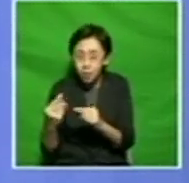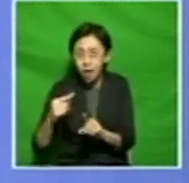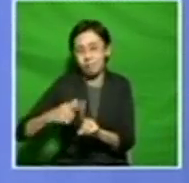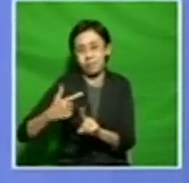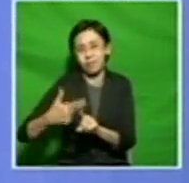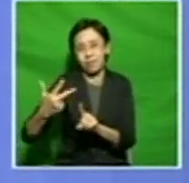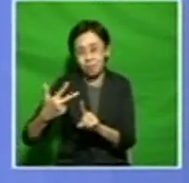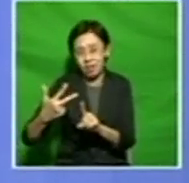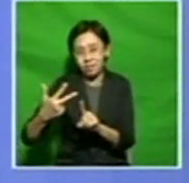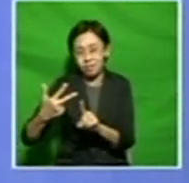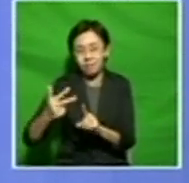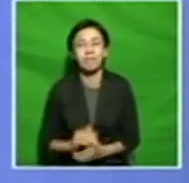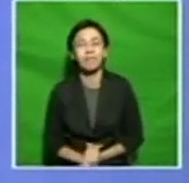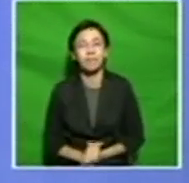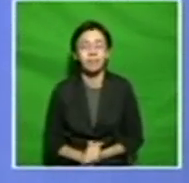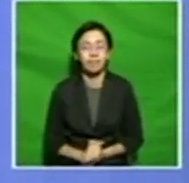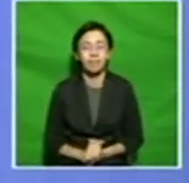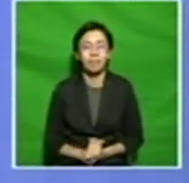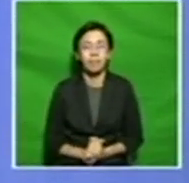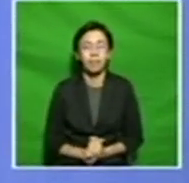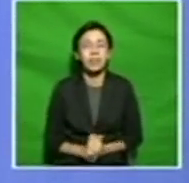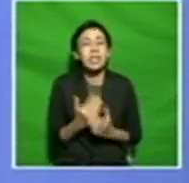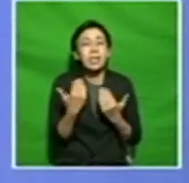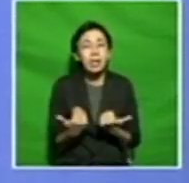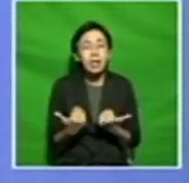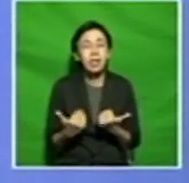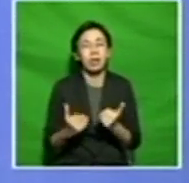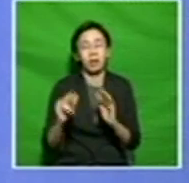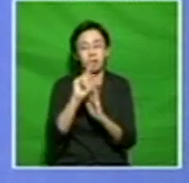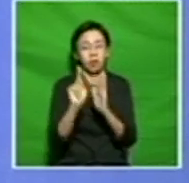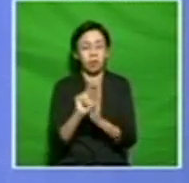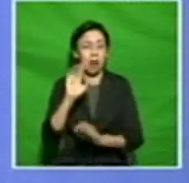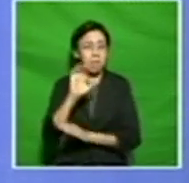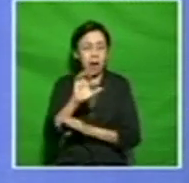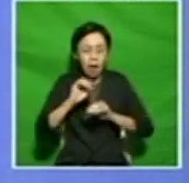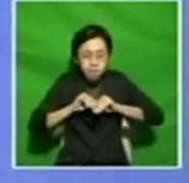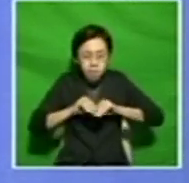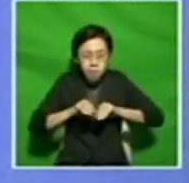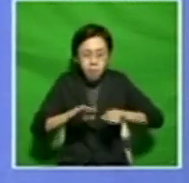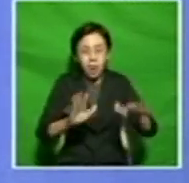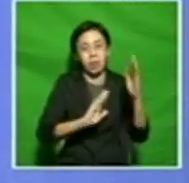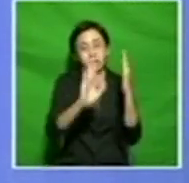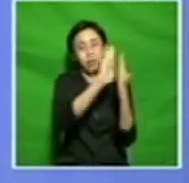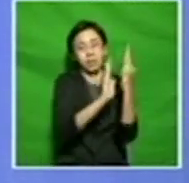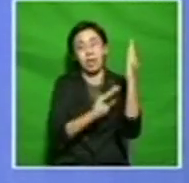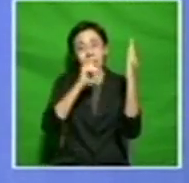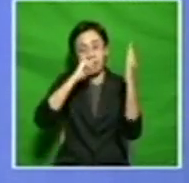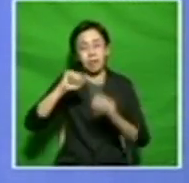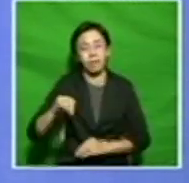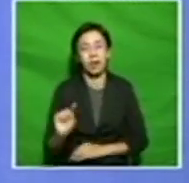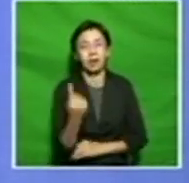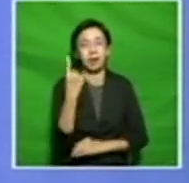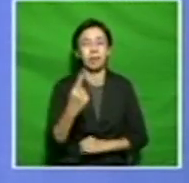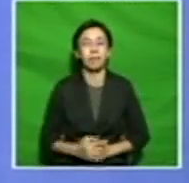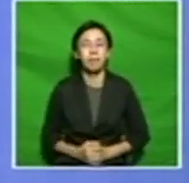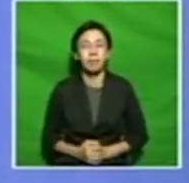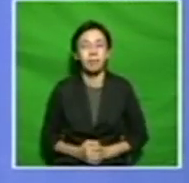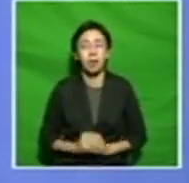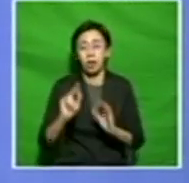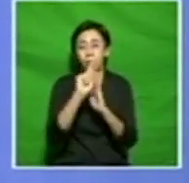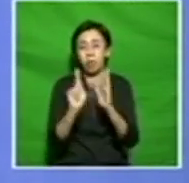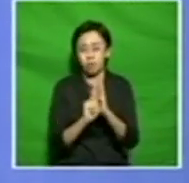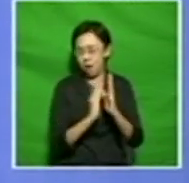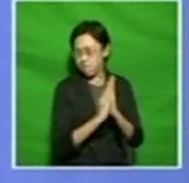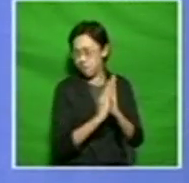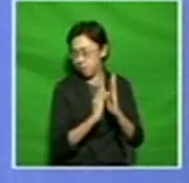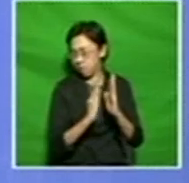เดือนโดยสรุปก็คือครั้งนี้เป็นการประกาศใช้ทั่วราชอาณาจักรเป็นครั้งแรกและมีกำหนด